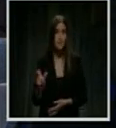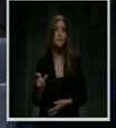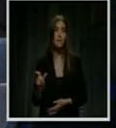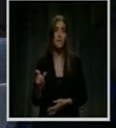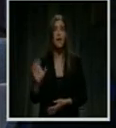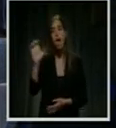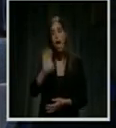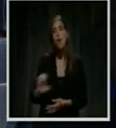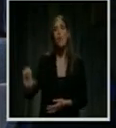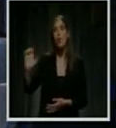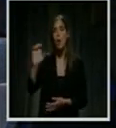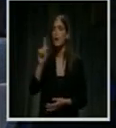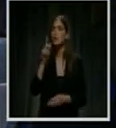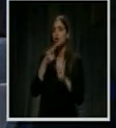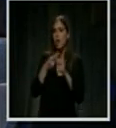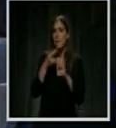illi jonfqu